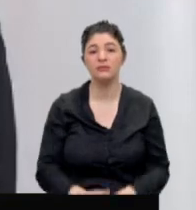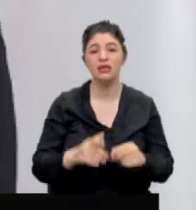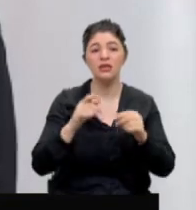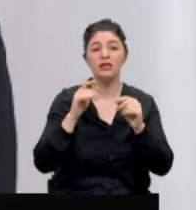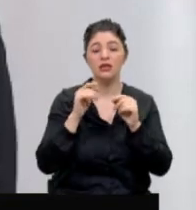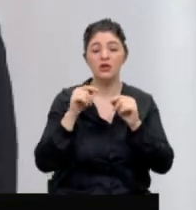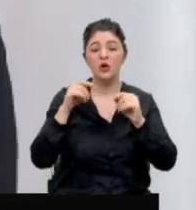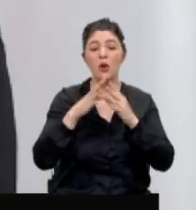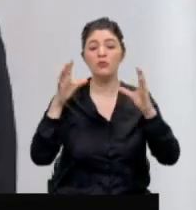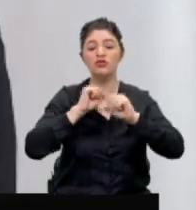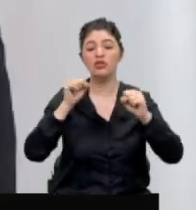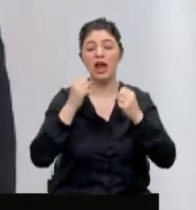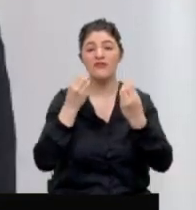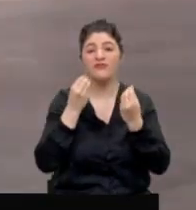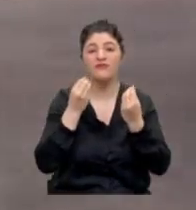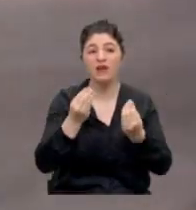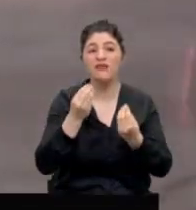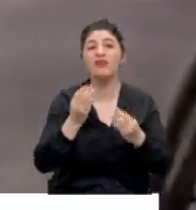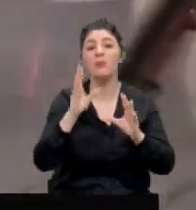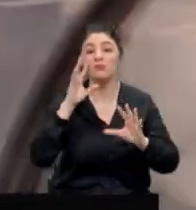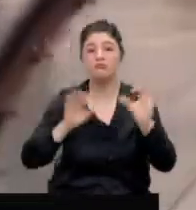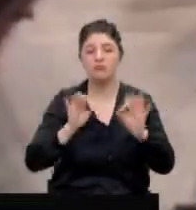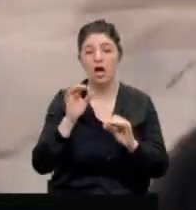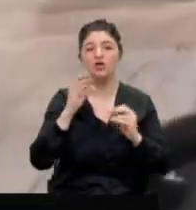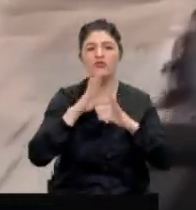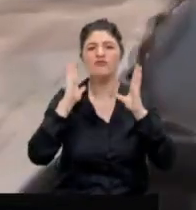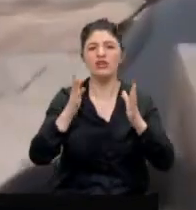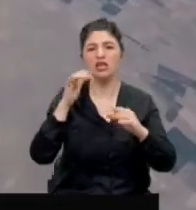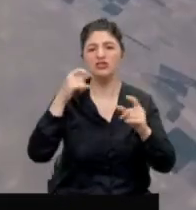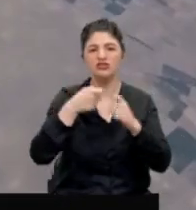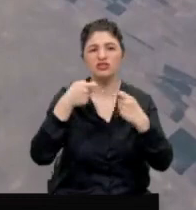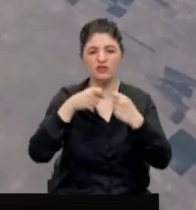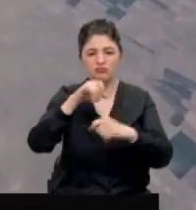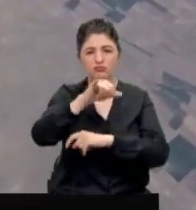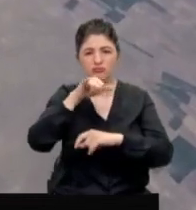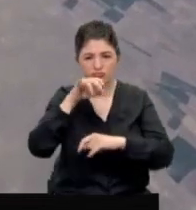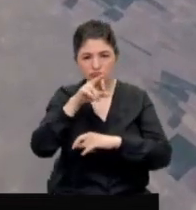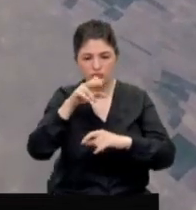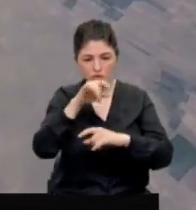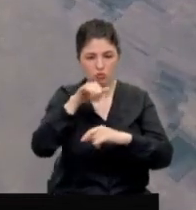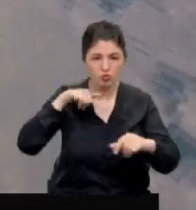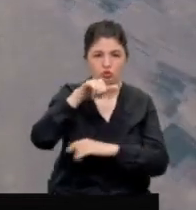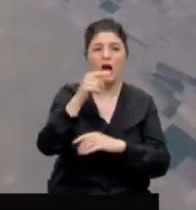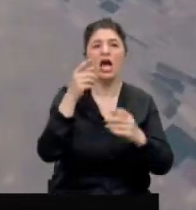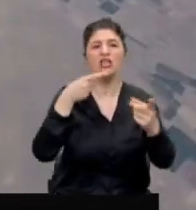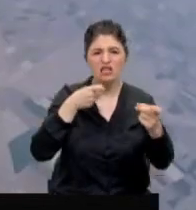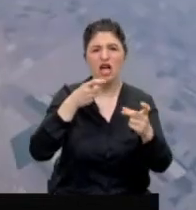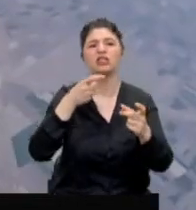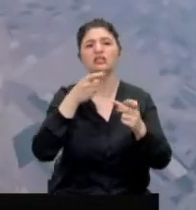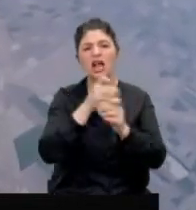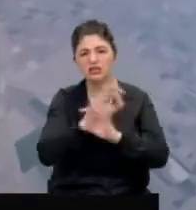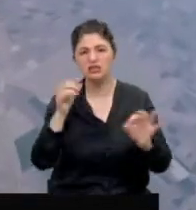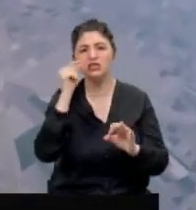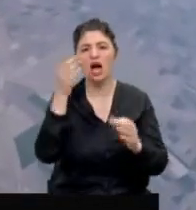Teröristlerin de büyük zayiat verdiğini değerlendiriyoruz. Operasyona çok sayıda savaş uçağının yanı sıra silahsız ve silahlı insansız hava araçları da